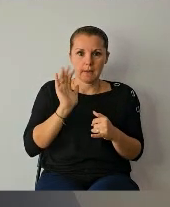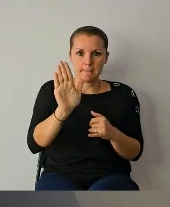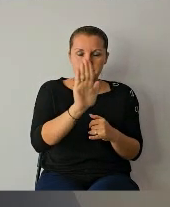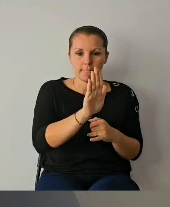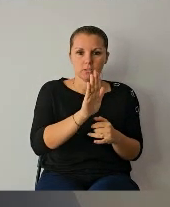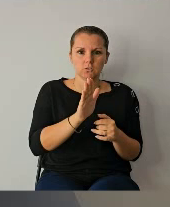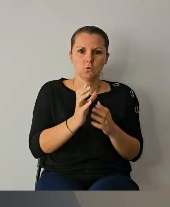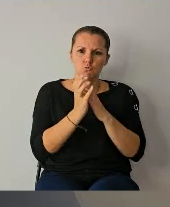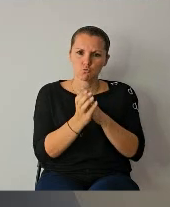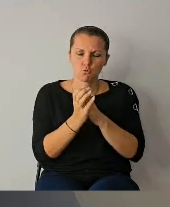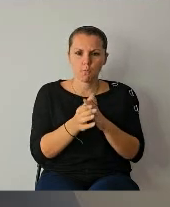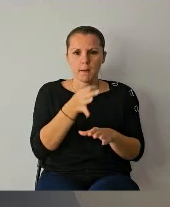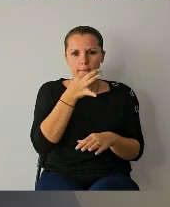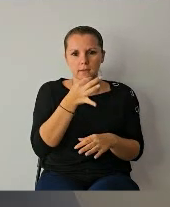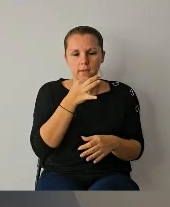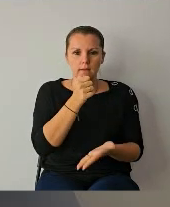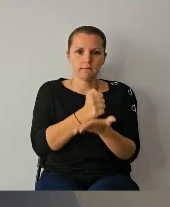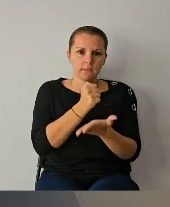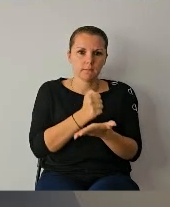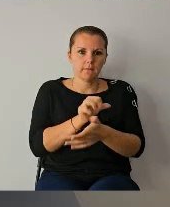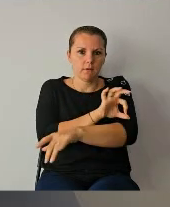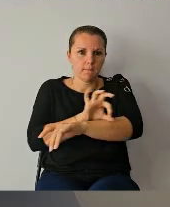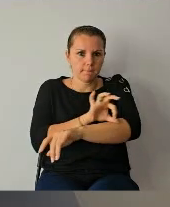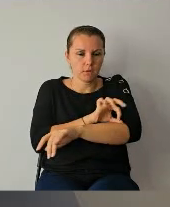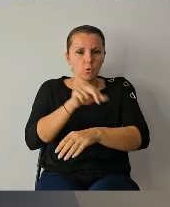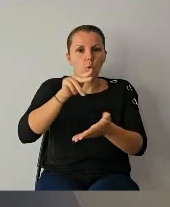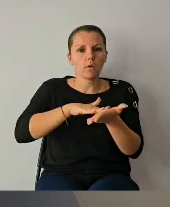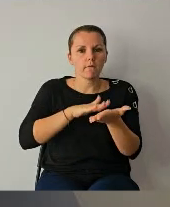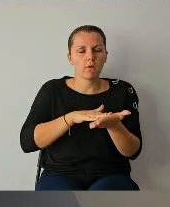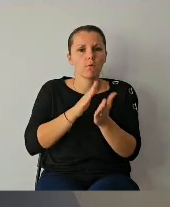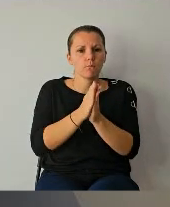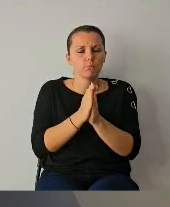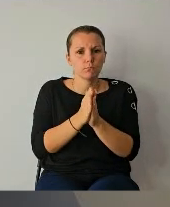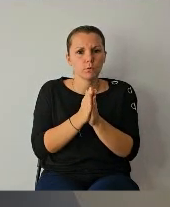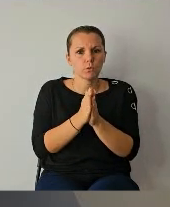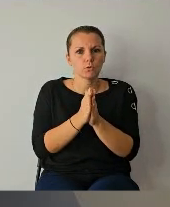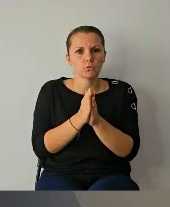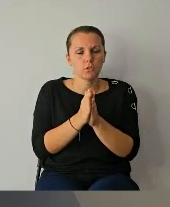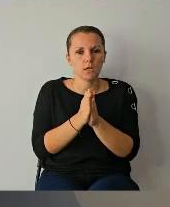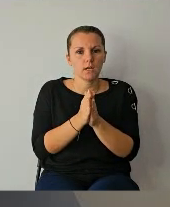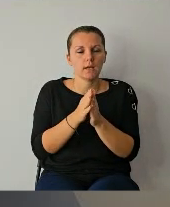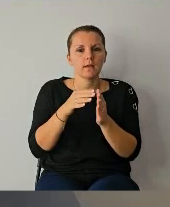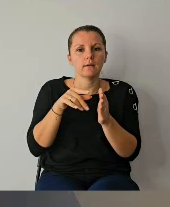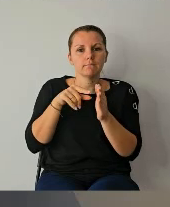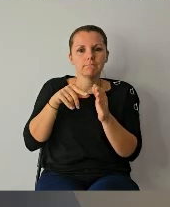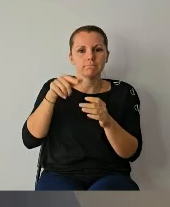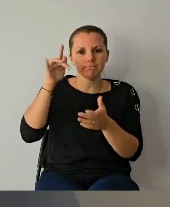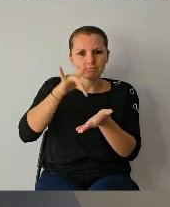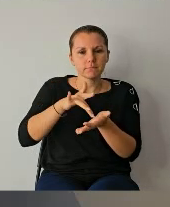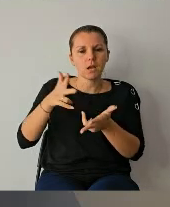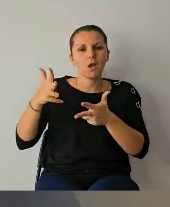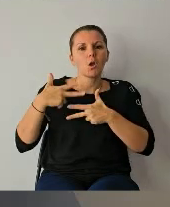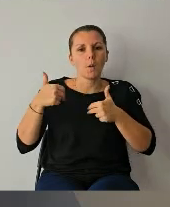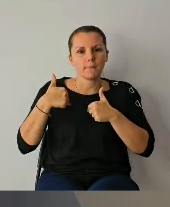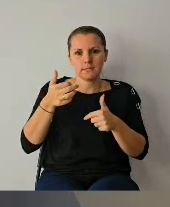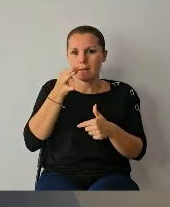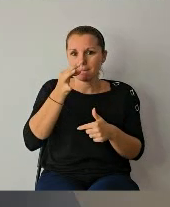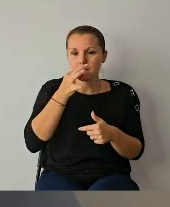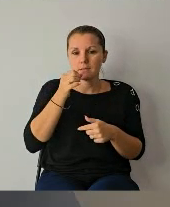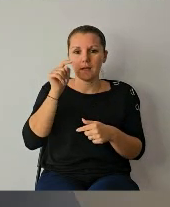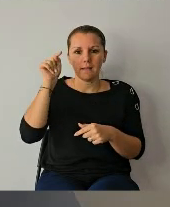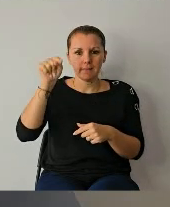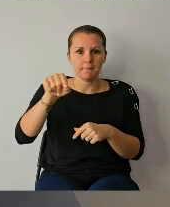grubsze odnośnie projektów uchwał, proszę te sprawy takie sobie dopytywać na komisjach. Jest to wtedy